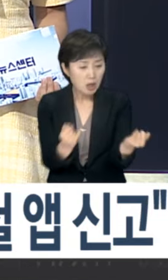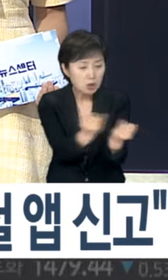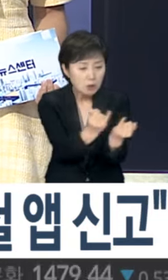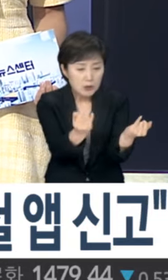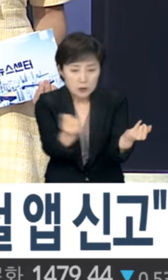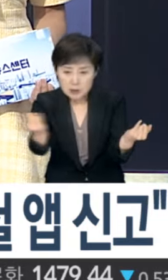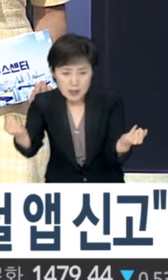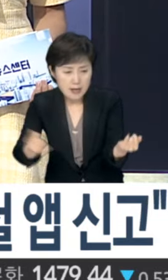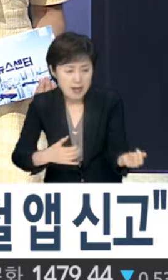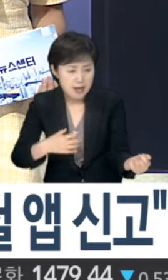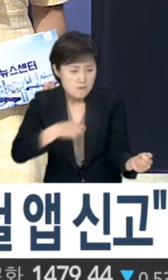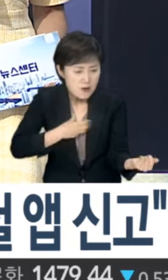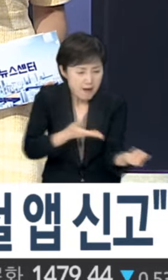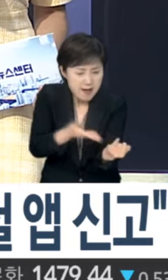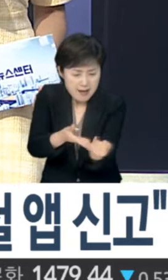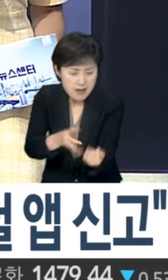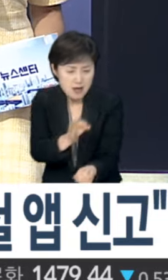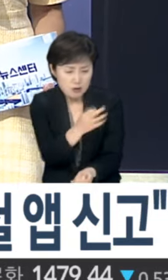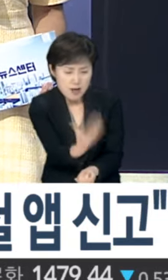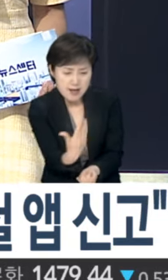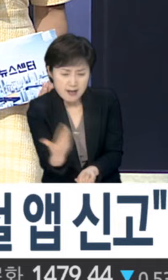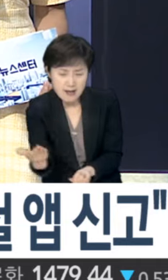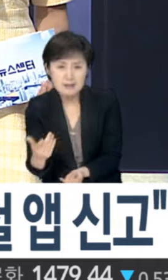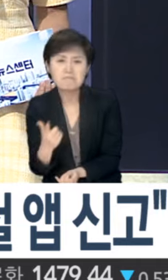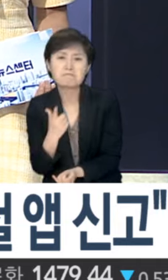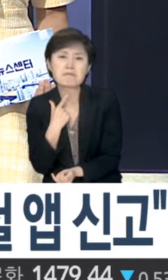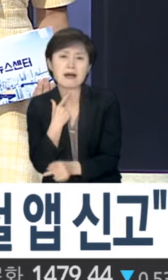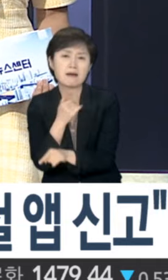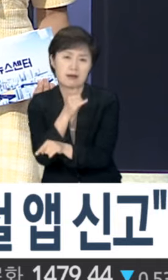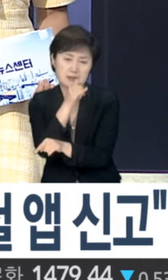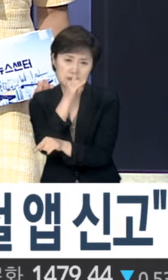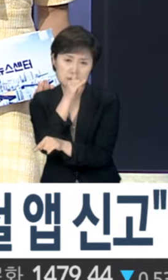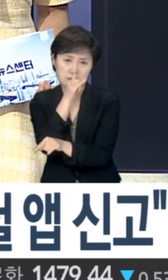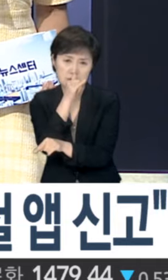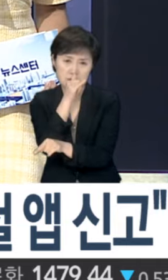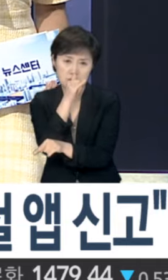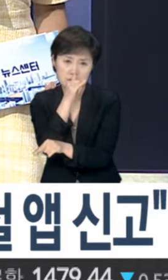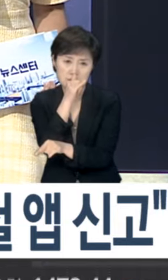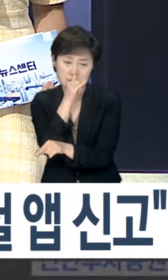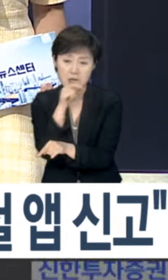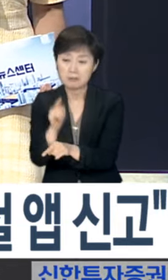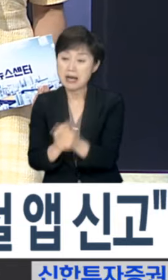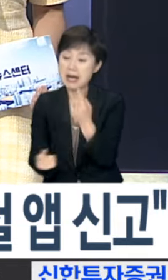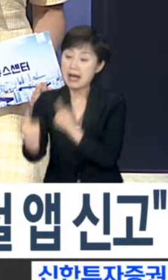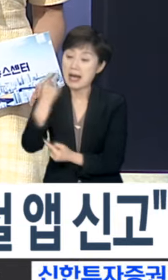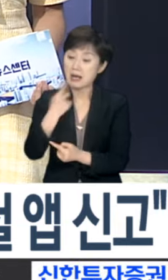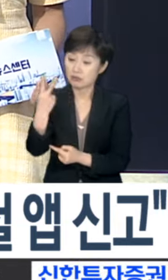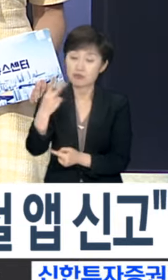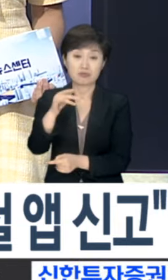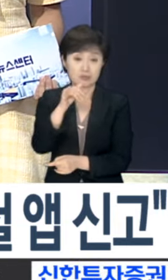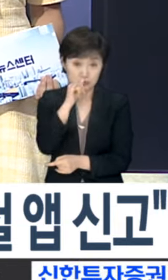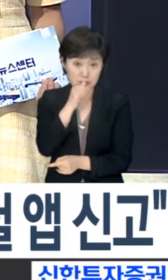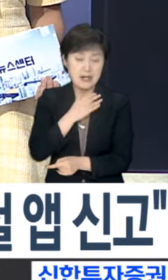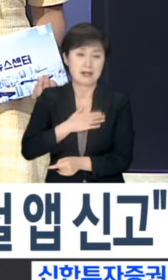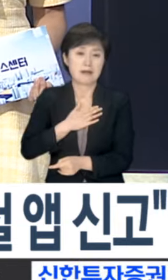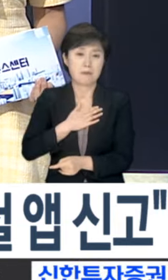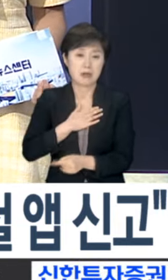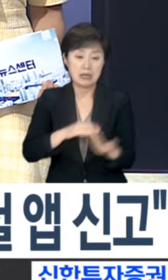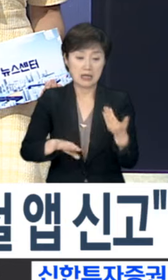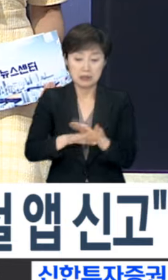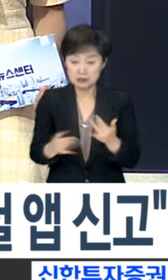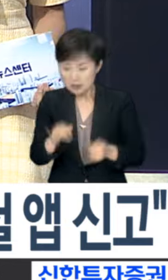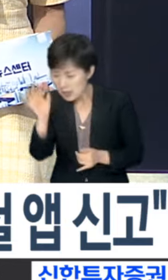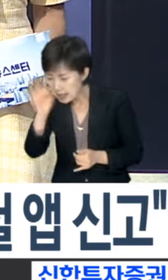승객들을 상대로 위협하고 돈을 빼앗은 사례가 발생한 데 따른 것으로 관련 민원 2건이 접수돼 인근